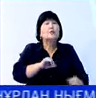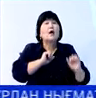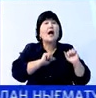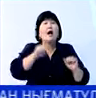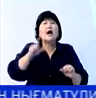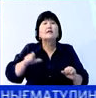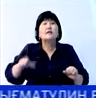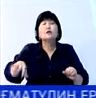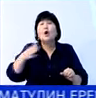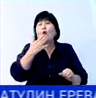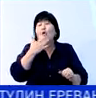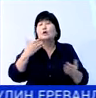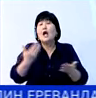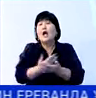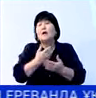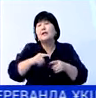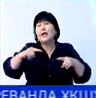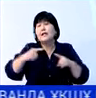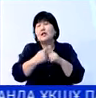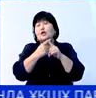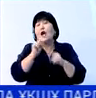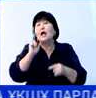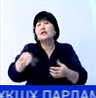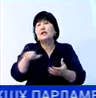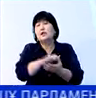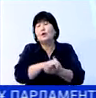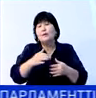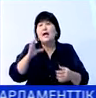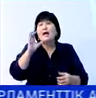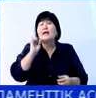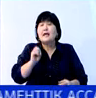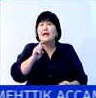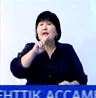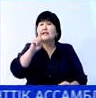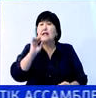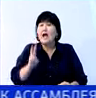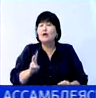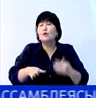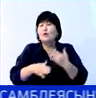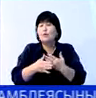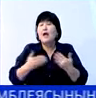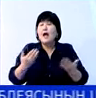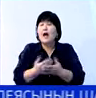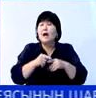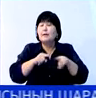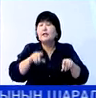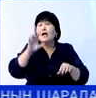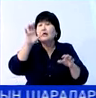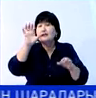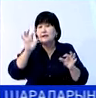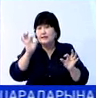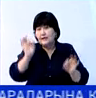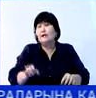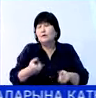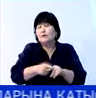адвокаттар алқасы мен ұлттық ақпараттық технология акционерлік қоғамы ұсынған е заң көмегі бірыңғай ақпараттық жүйесі заң өкілдерінің жұмысын